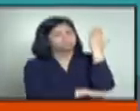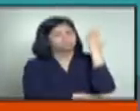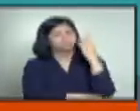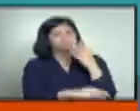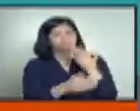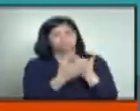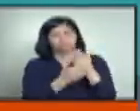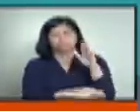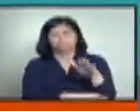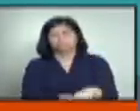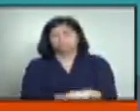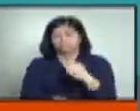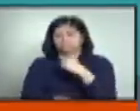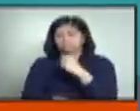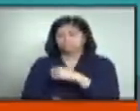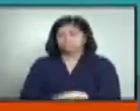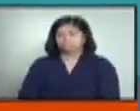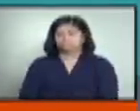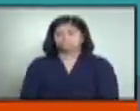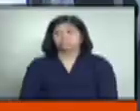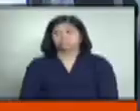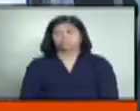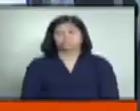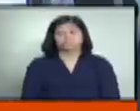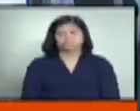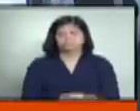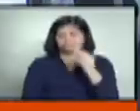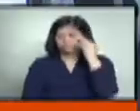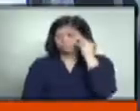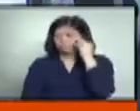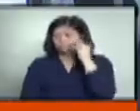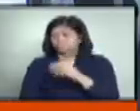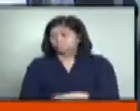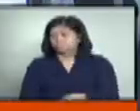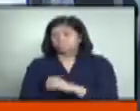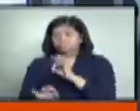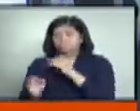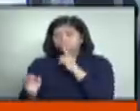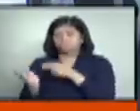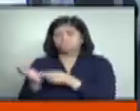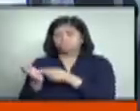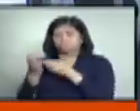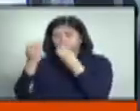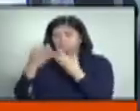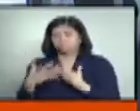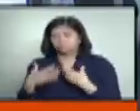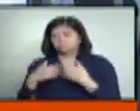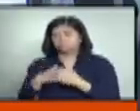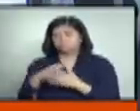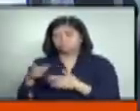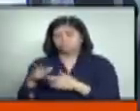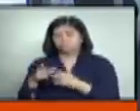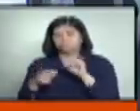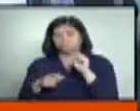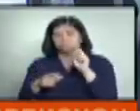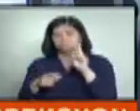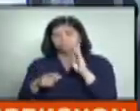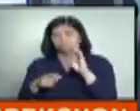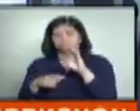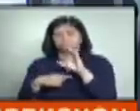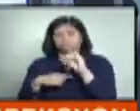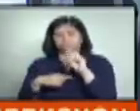inyo, sir. Yes po, yes po. Sir Mario, kung nagsabi ka lang sana ng totoo na ikaw ay